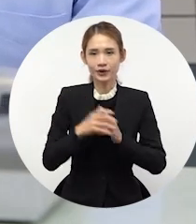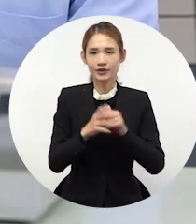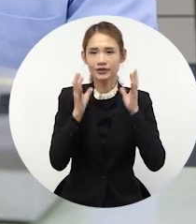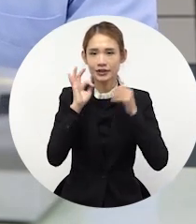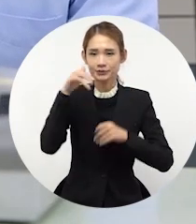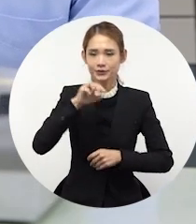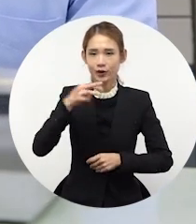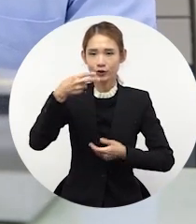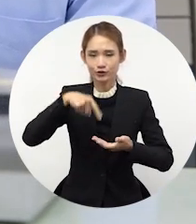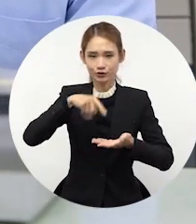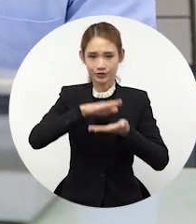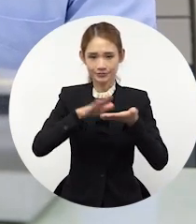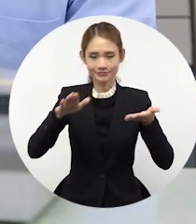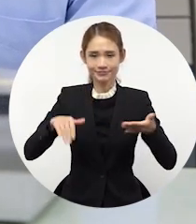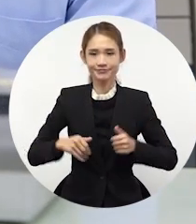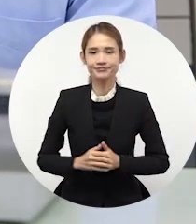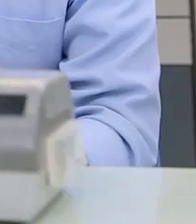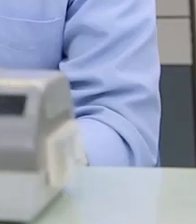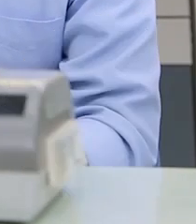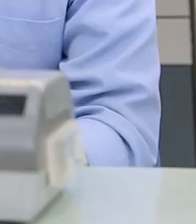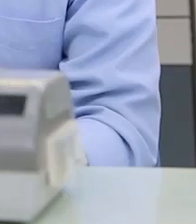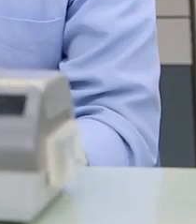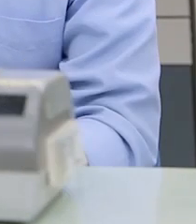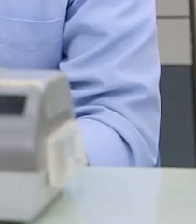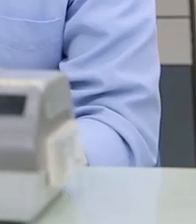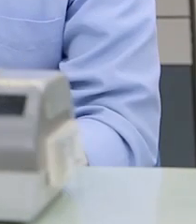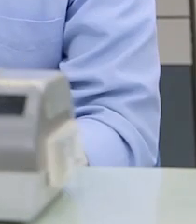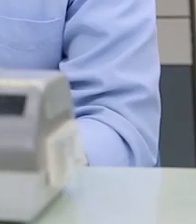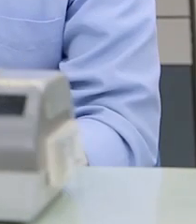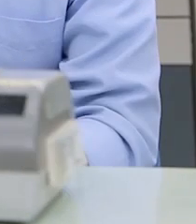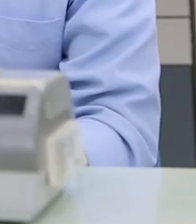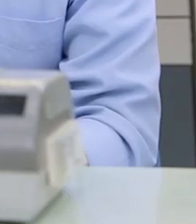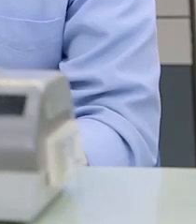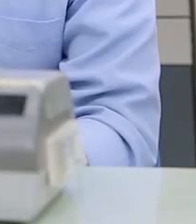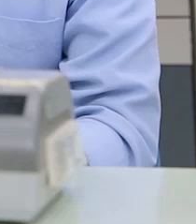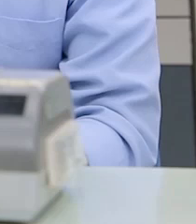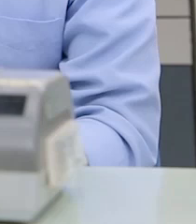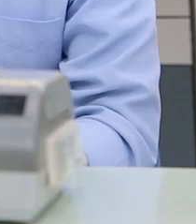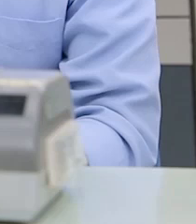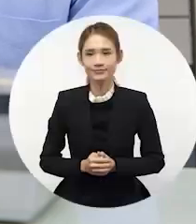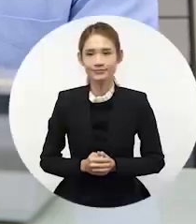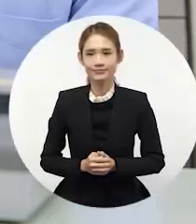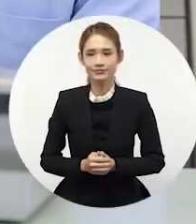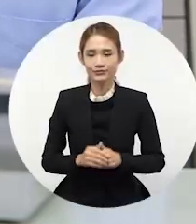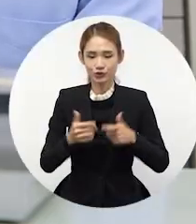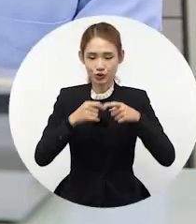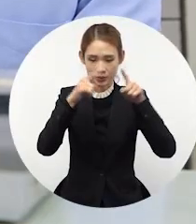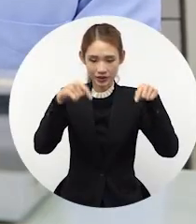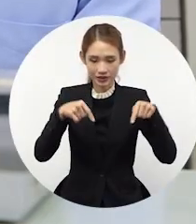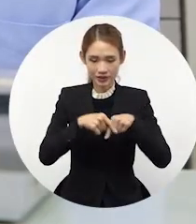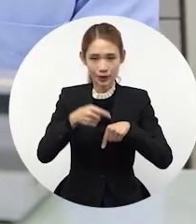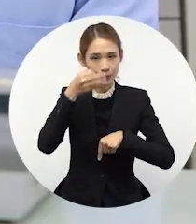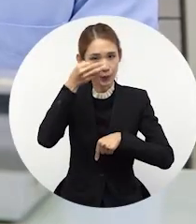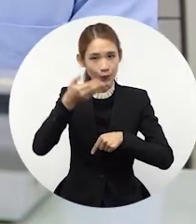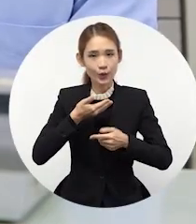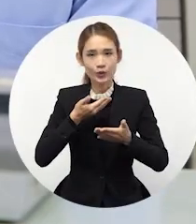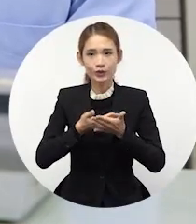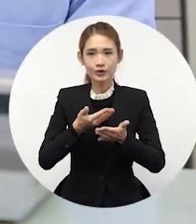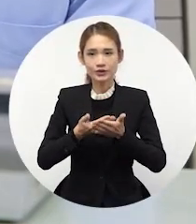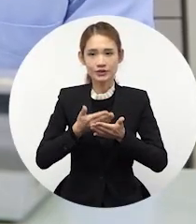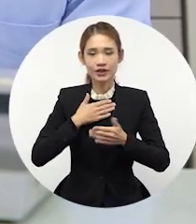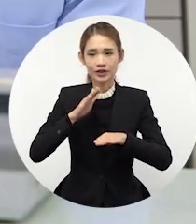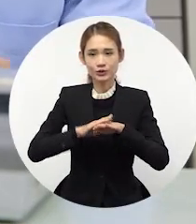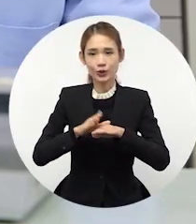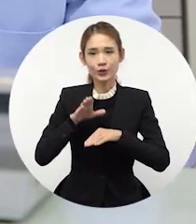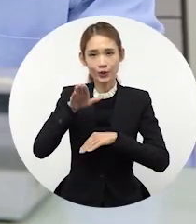있는 중간 시각장애인. 김철수입니다. 자신의 이름을 밝혀 담당자를 확인시켜라 라는 자막과 함께 업무를 주민등록증 좀 수행하는 보여주시고요.